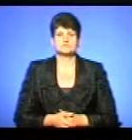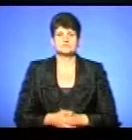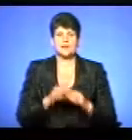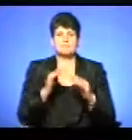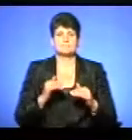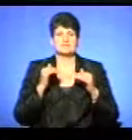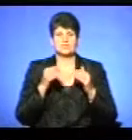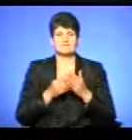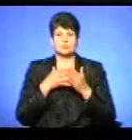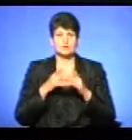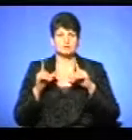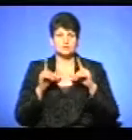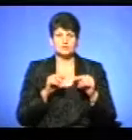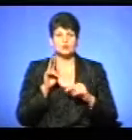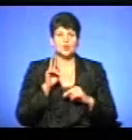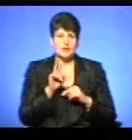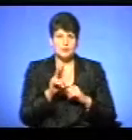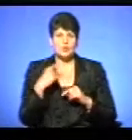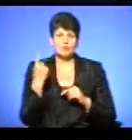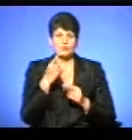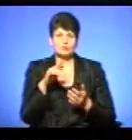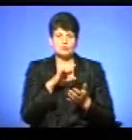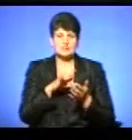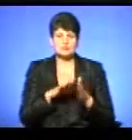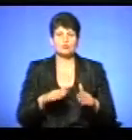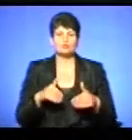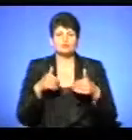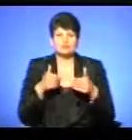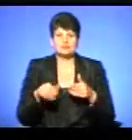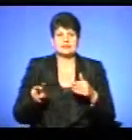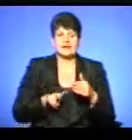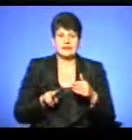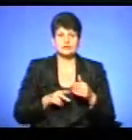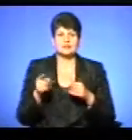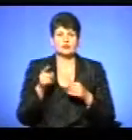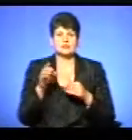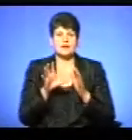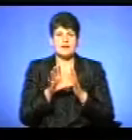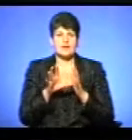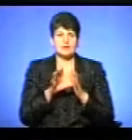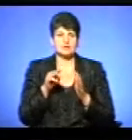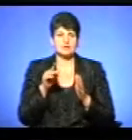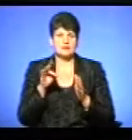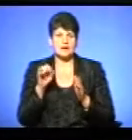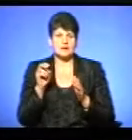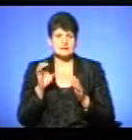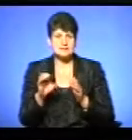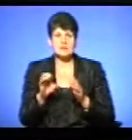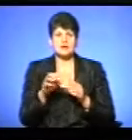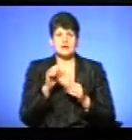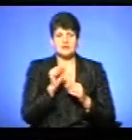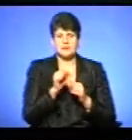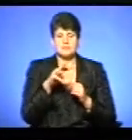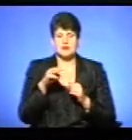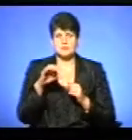Підвищити тариф на проїзд у тролейбусах обласного центру пропонує директор «Тернопільелектротрансу» Андрій Мастюк. Про це він сьогодні повідомив